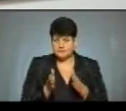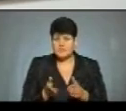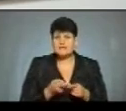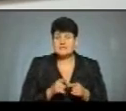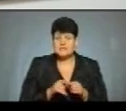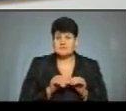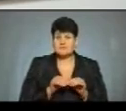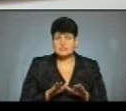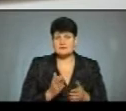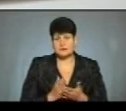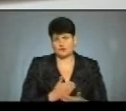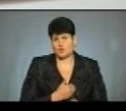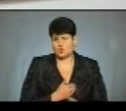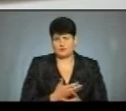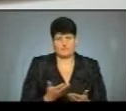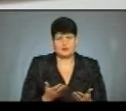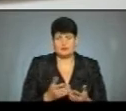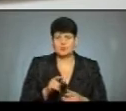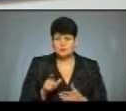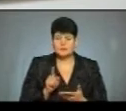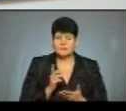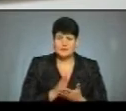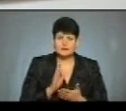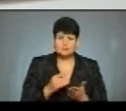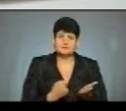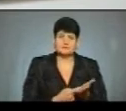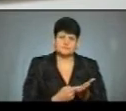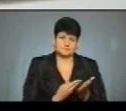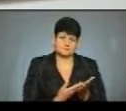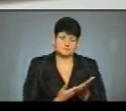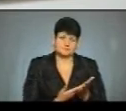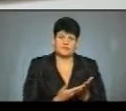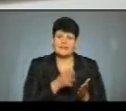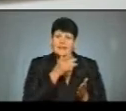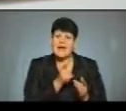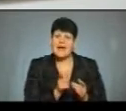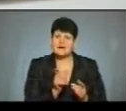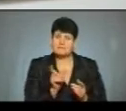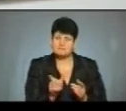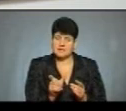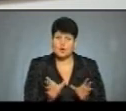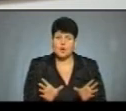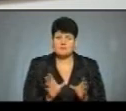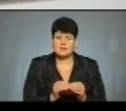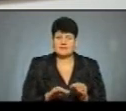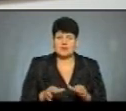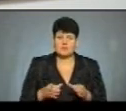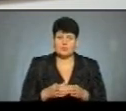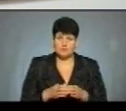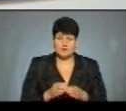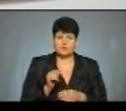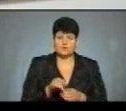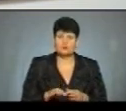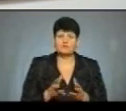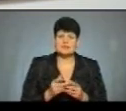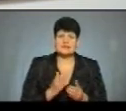таки, має бути добровільним. Людям має бути доведений термін об'єднаним територіальним громадам, в тому числі, які